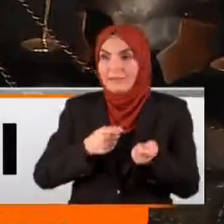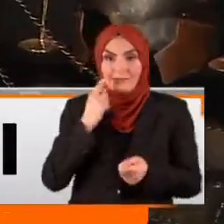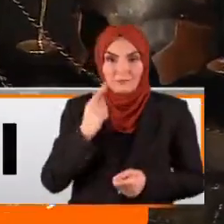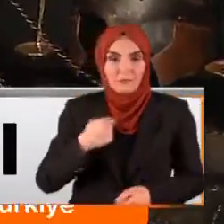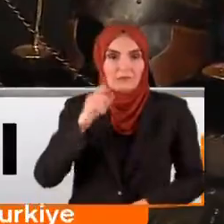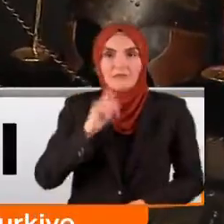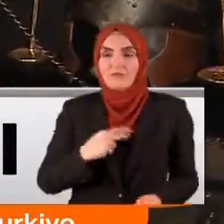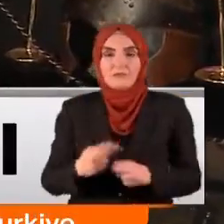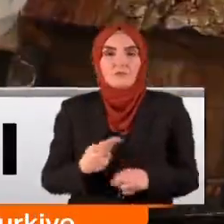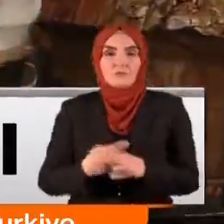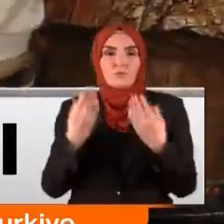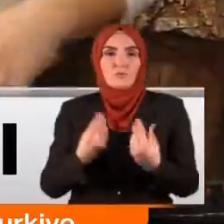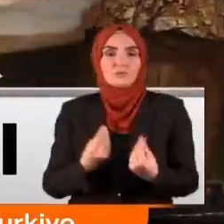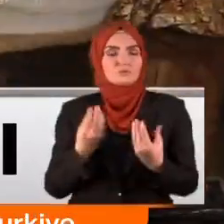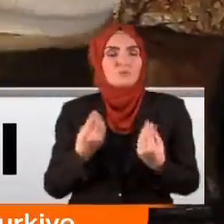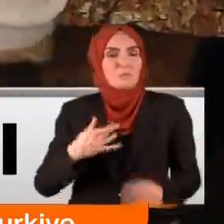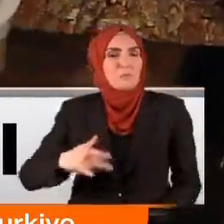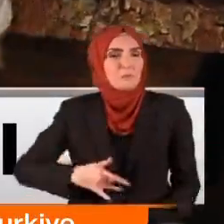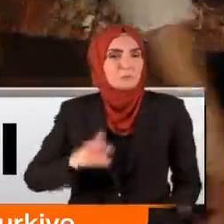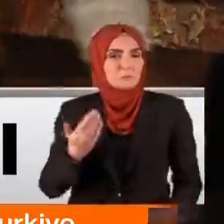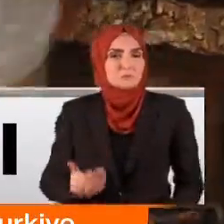adım atmış oldum. Gayet memnunum.